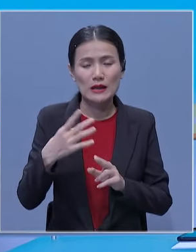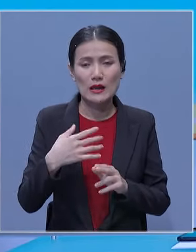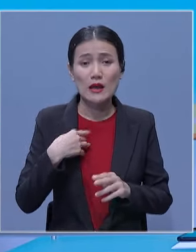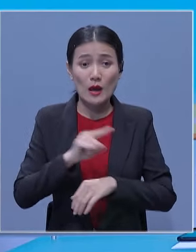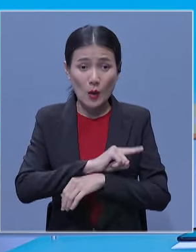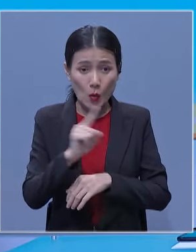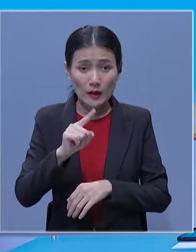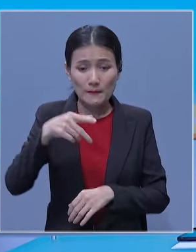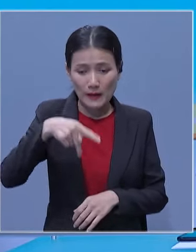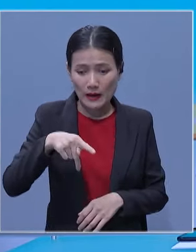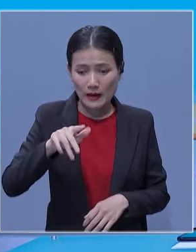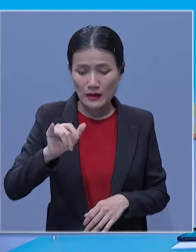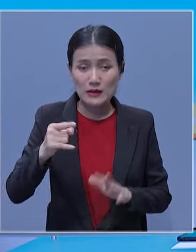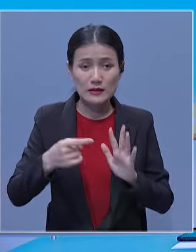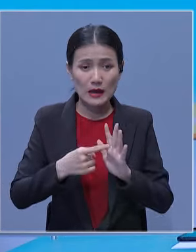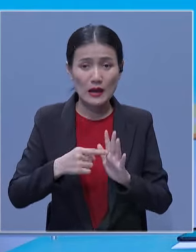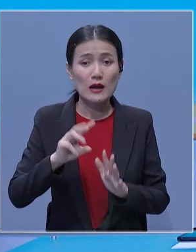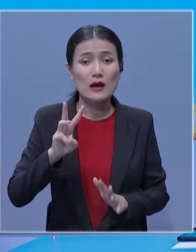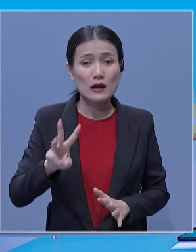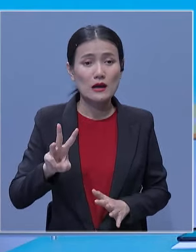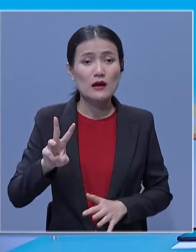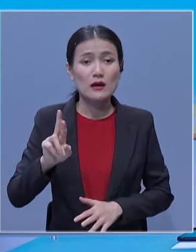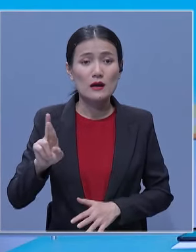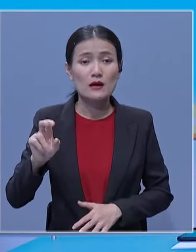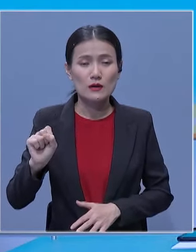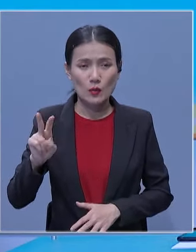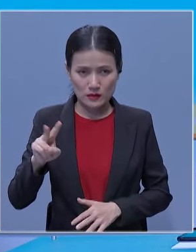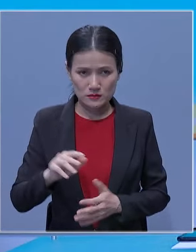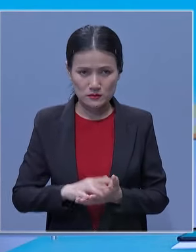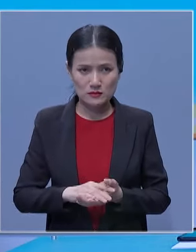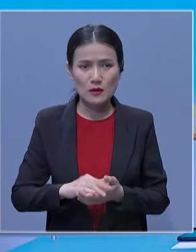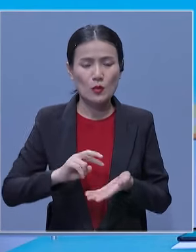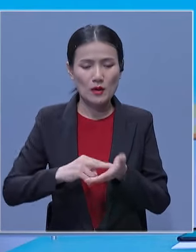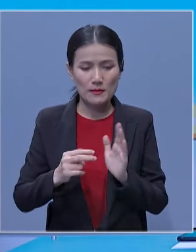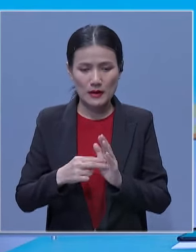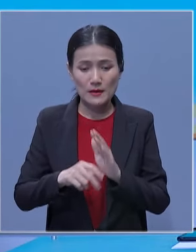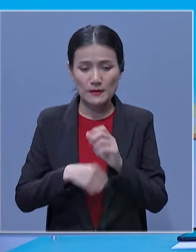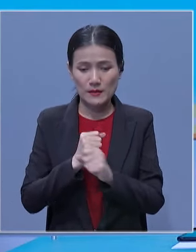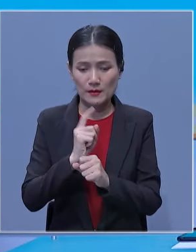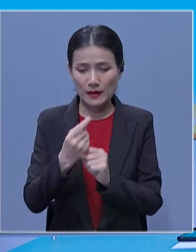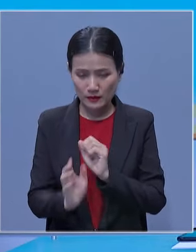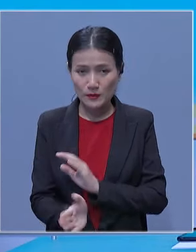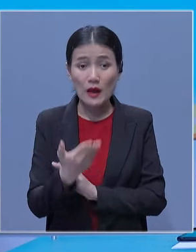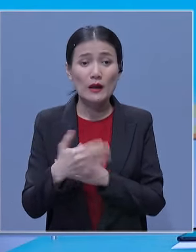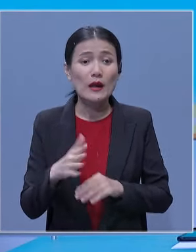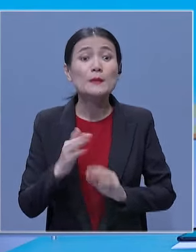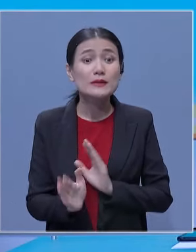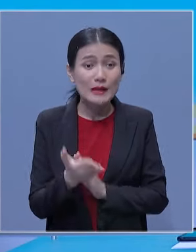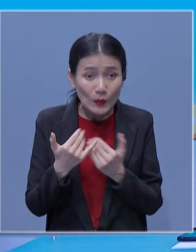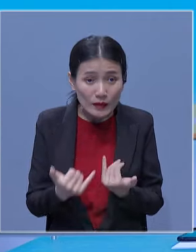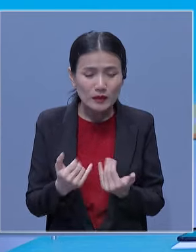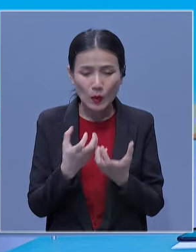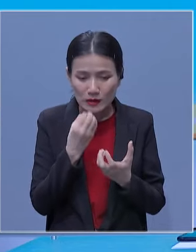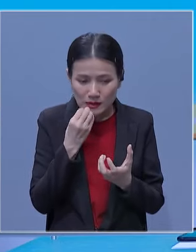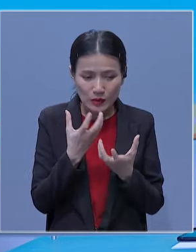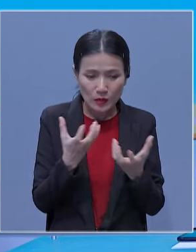ถือว่าเป็นวันขึ้นปีใหม่ช่วงเช้าที่ผ่านมาชาวบ้านเขาก็จะนำเข้าของเครื่องใช้อาหารการกินนะคะไปถวายพระเพื่ออุ